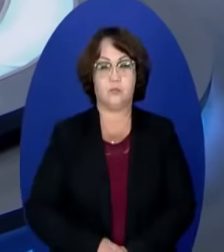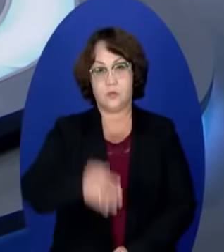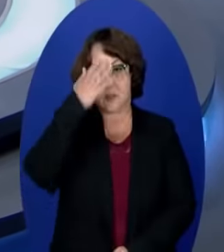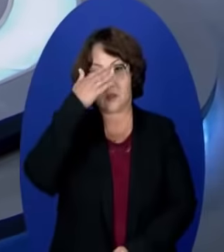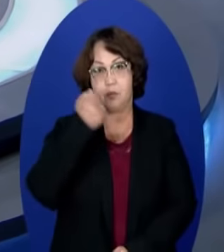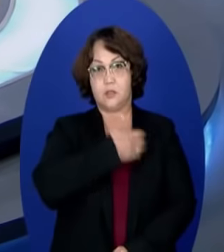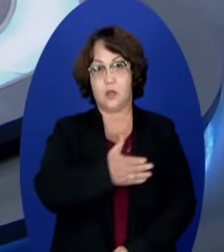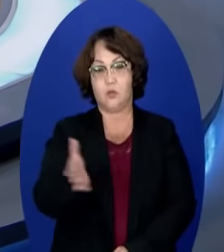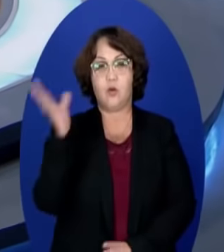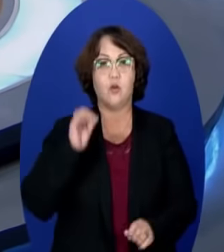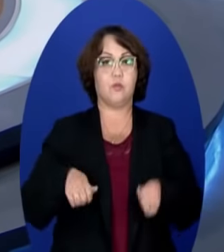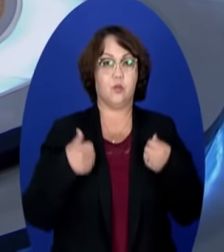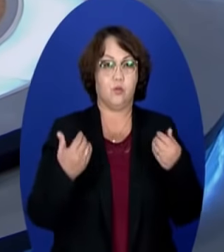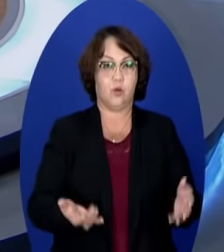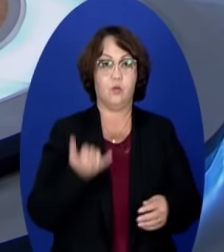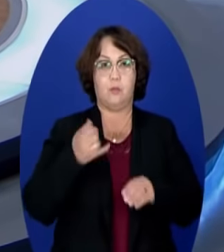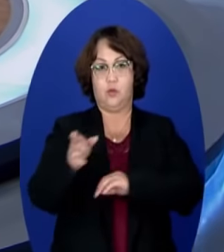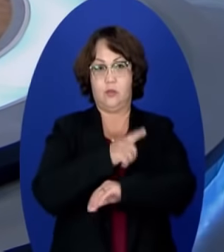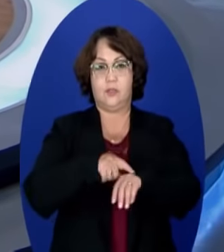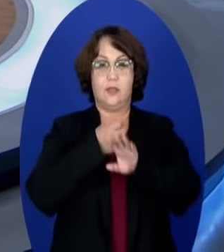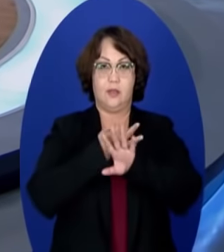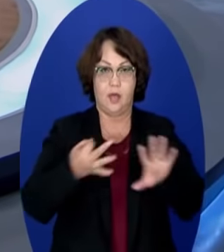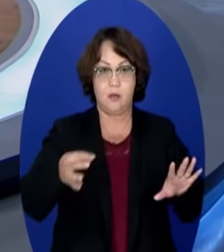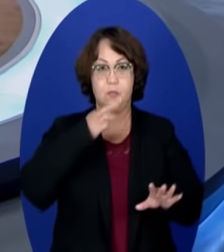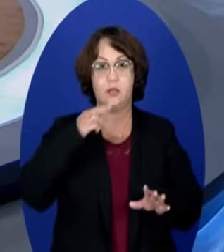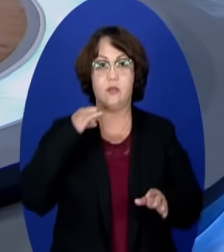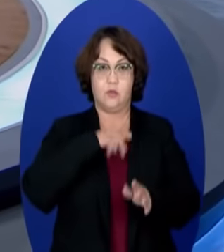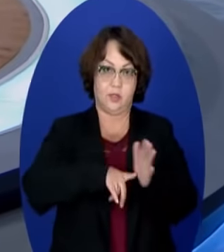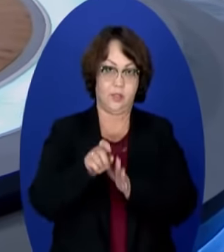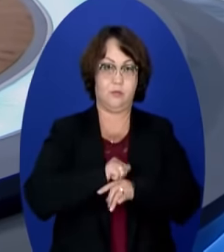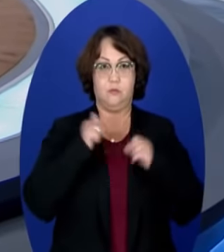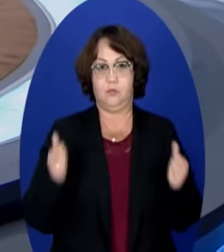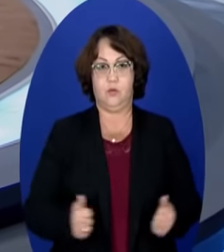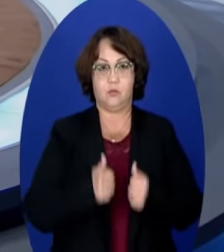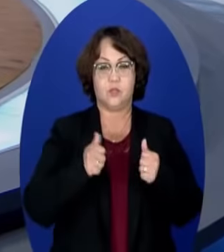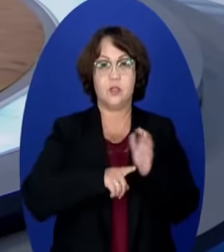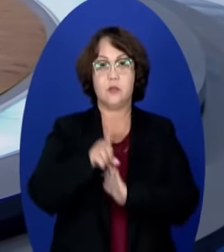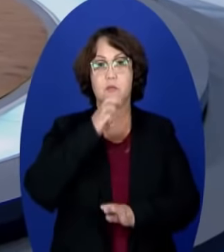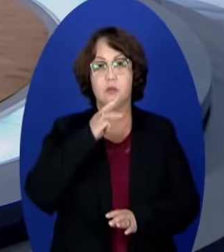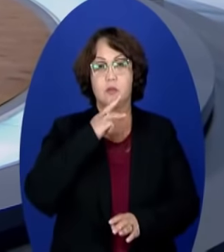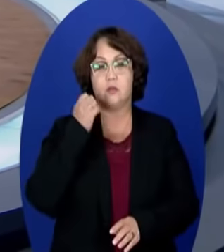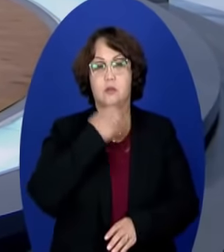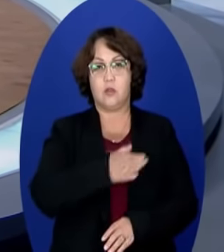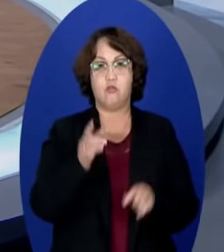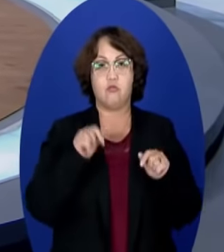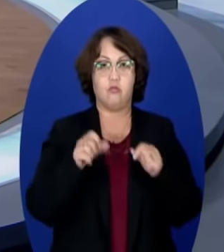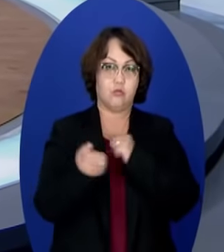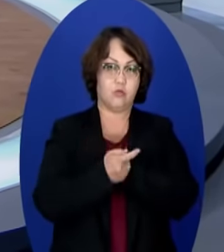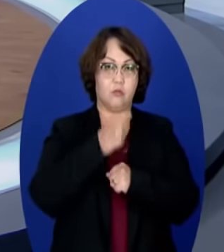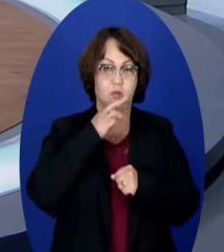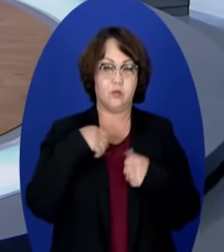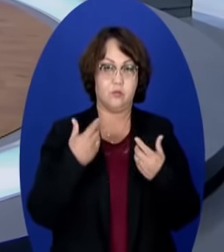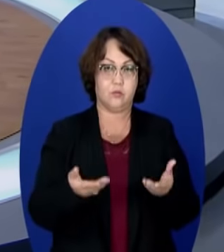Сайн байна уу үзэгчдээ. Улаанбаатар хотод 20 цаг болж байна. Цагийн хурдын баасан гарагийн дугаарыг үзүүлэхэд бэлэн болсон байна. Эхлээд үзэгч та бүхэндээ өнөөдрийн онцлог